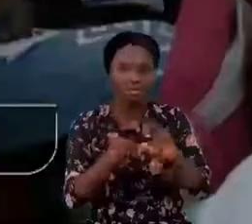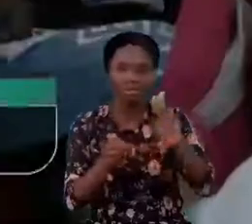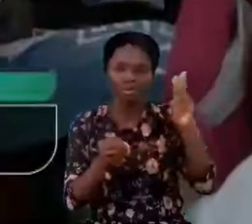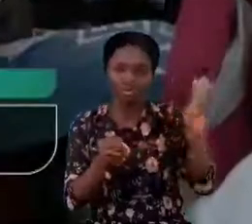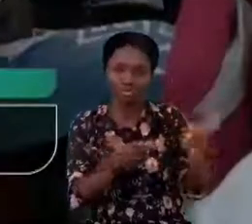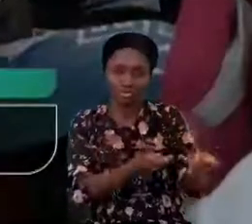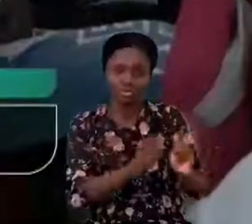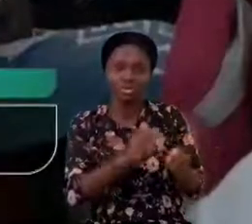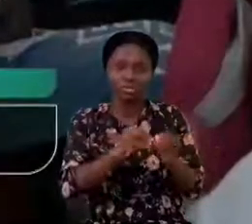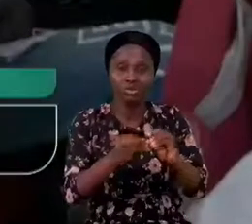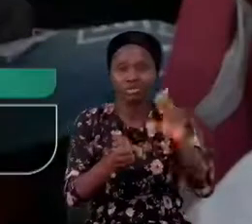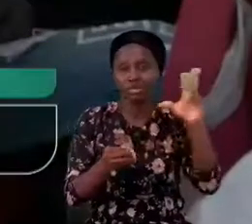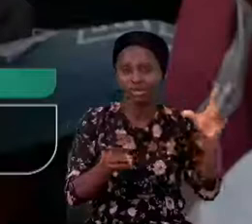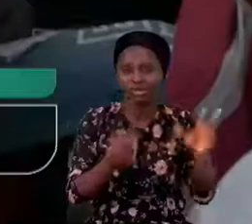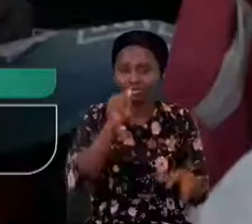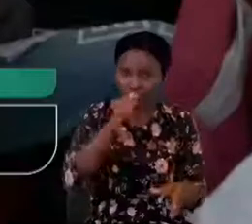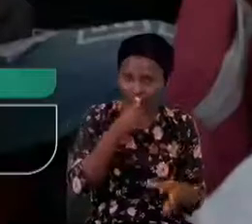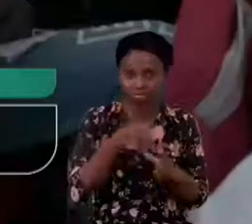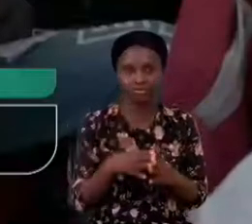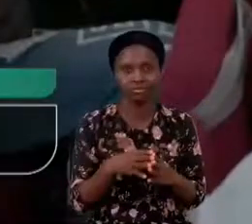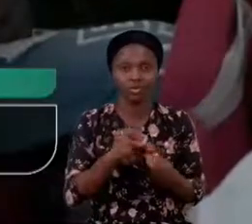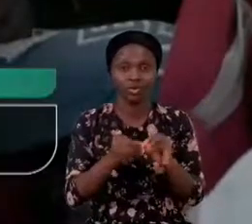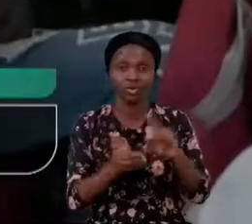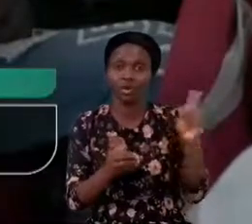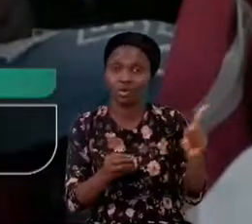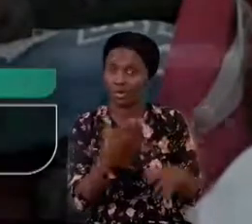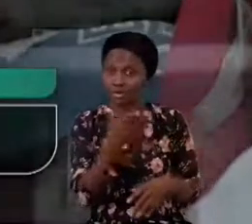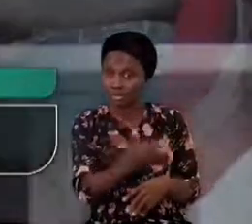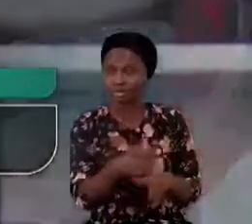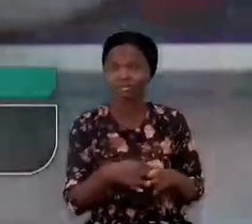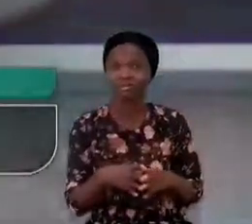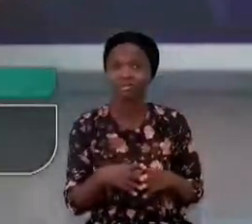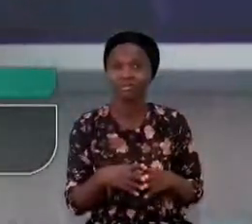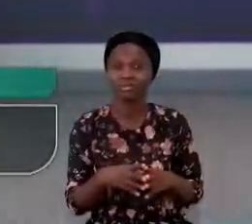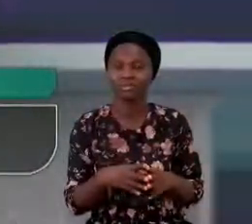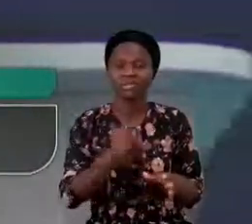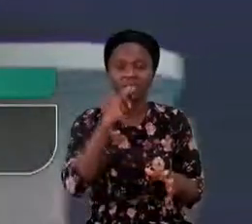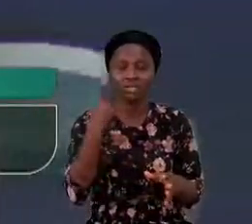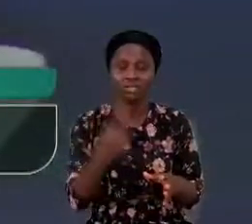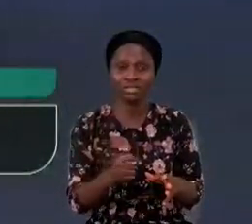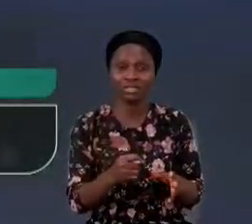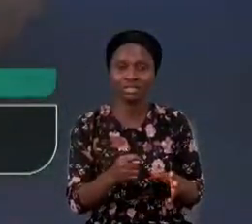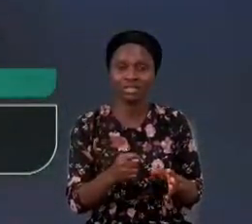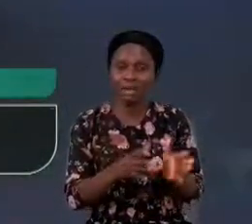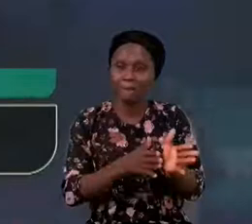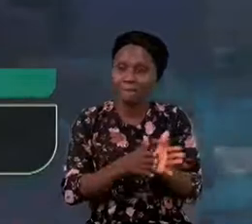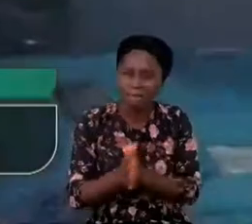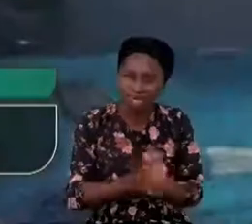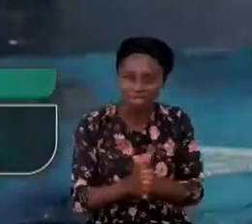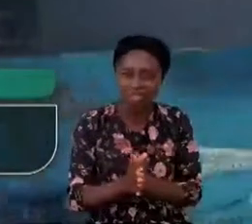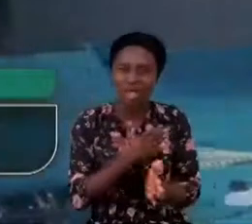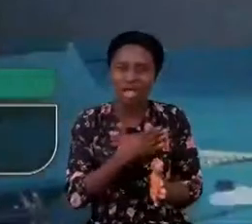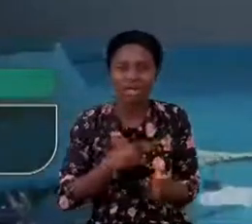élément, la passion. Et l'amour pour l'excellence. Dans la vie,